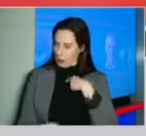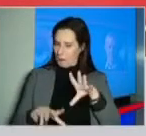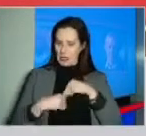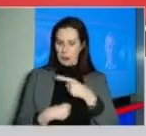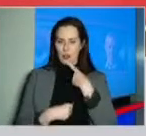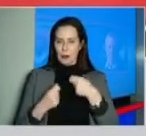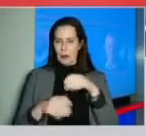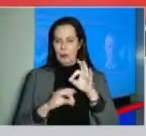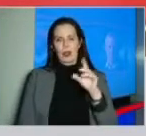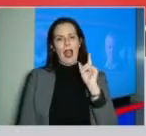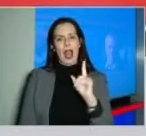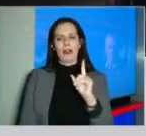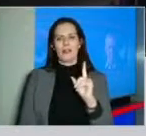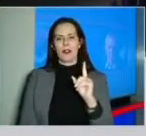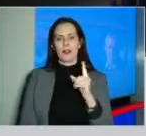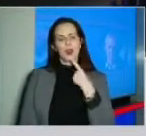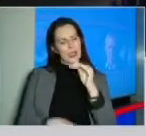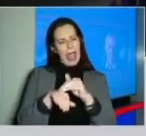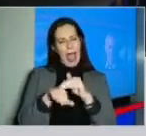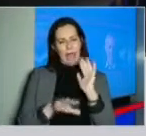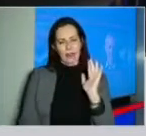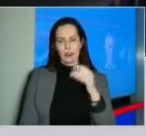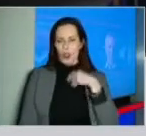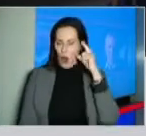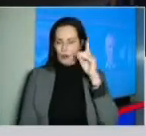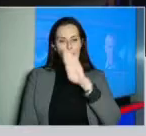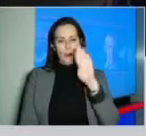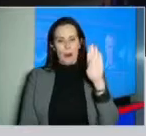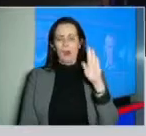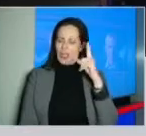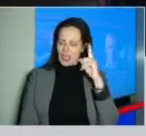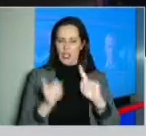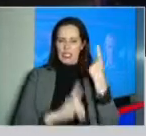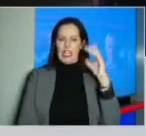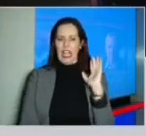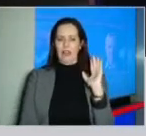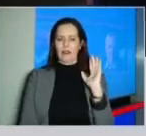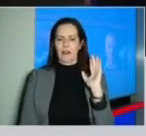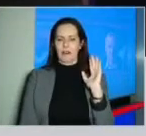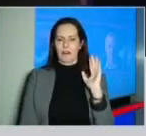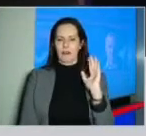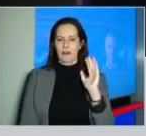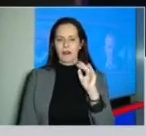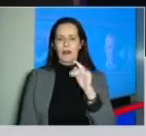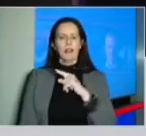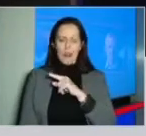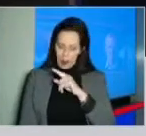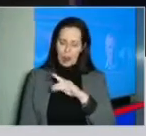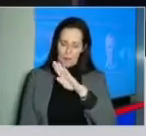מבחינת הבחירות, אבל ניתן רק הערה קטנה, אני חושב שנתניהו צפה את המהלך הזה, מה שנקרא בבורסה, המניה